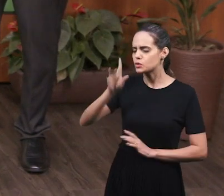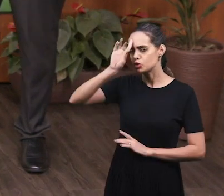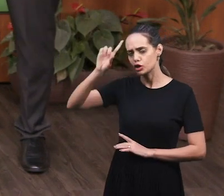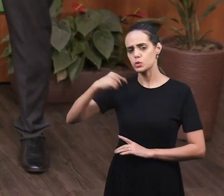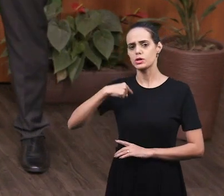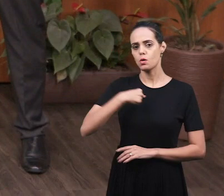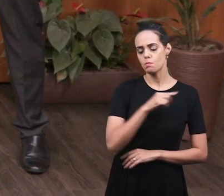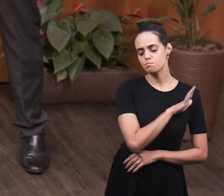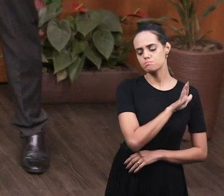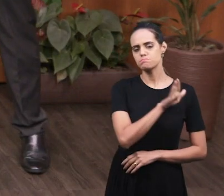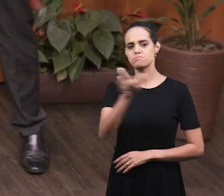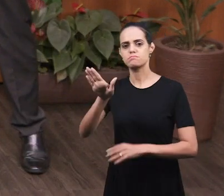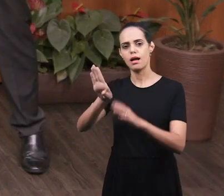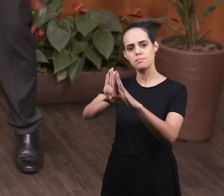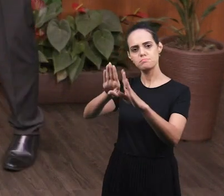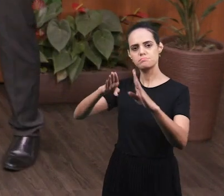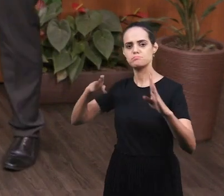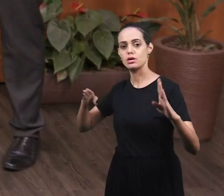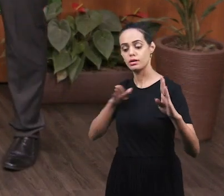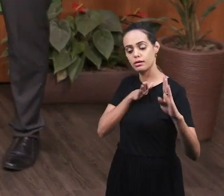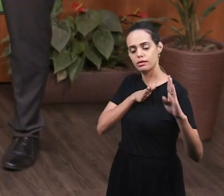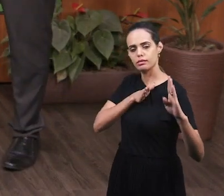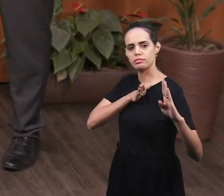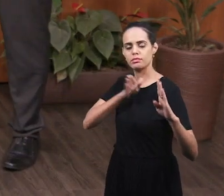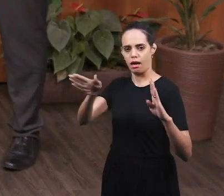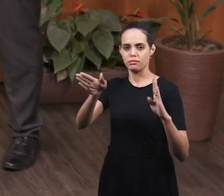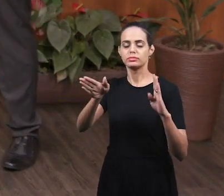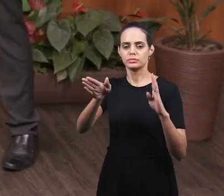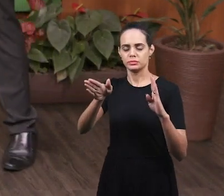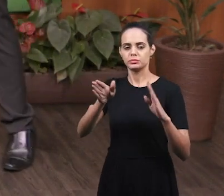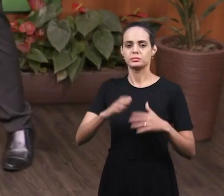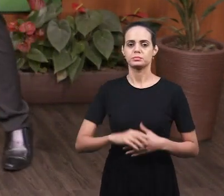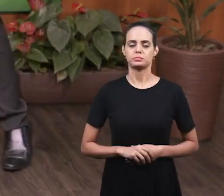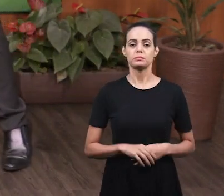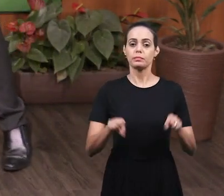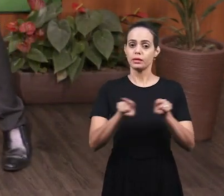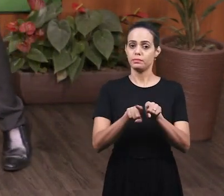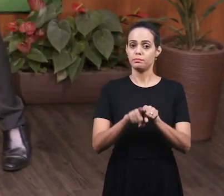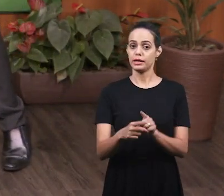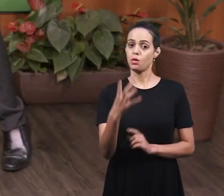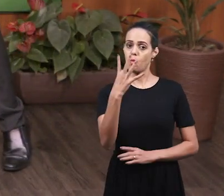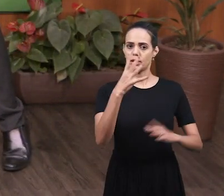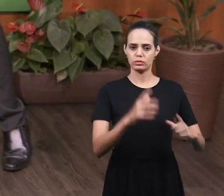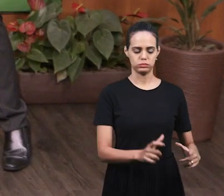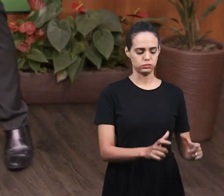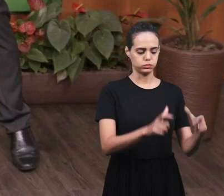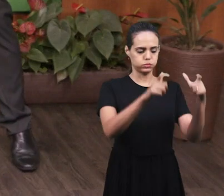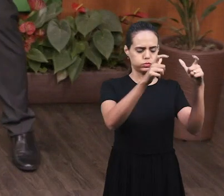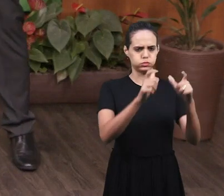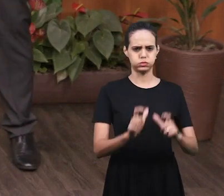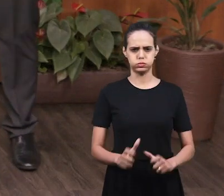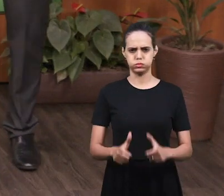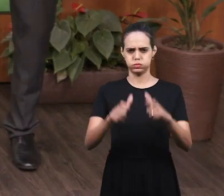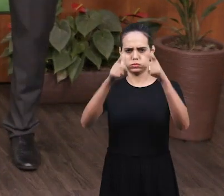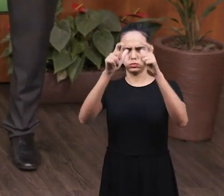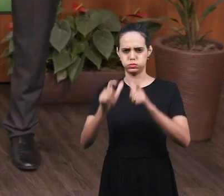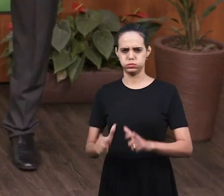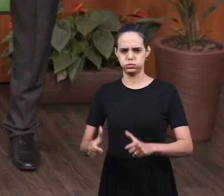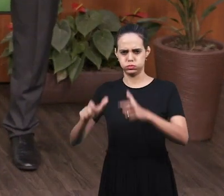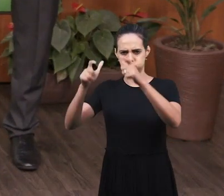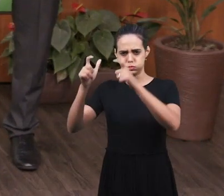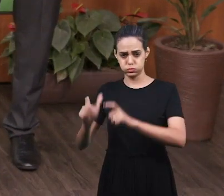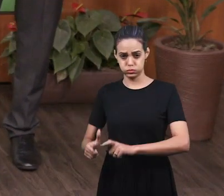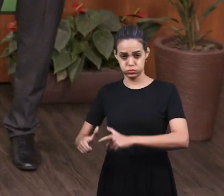par elle. Gloire à Dieu. Nous observons aussi que les 4 colonnes de la